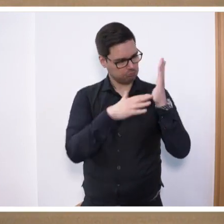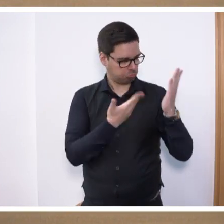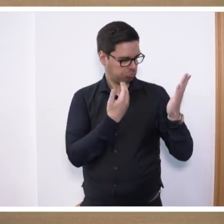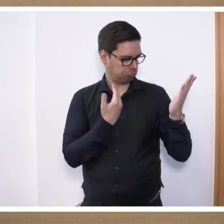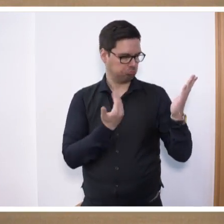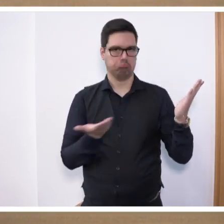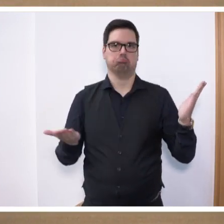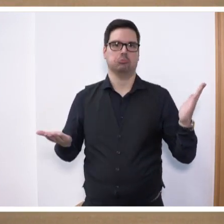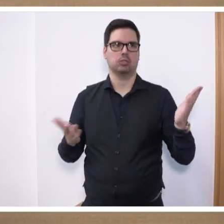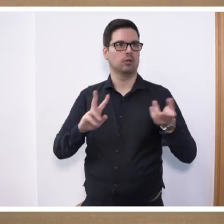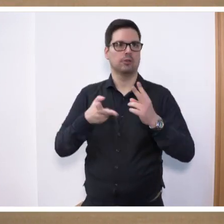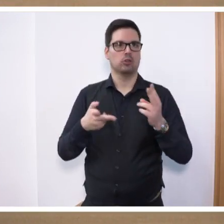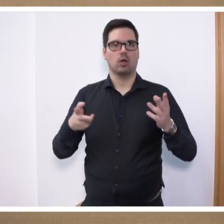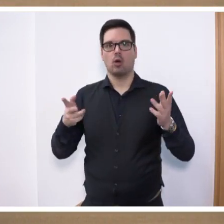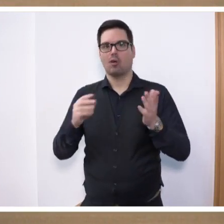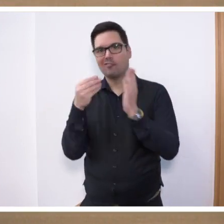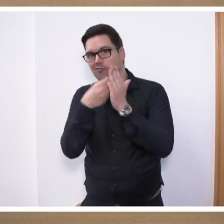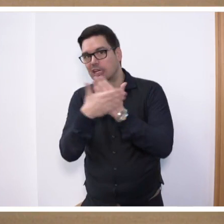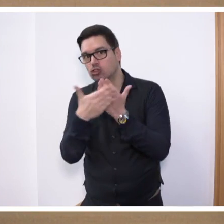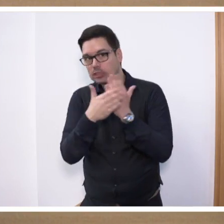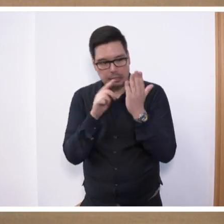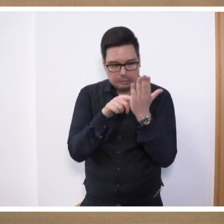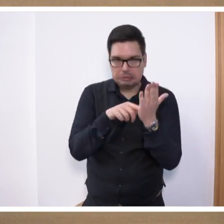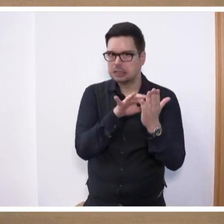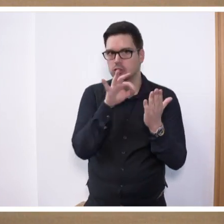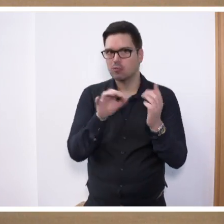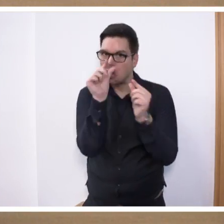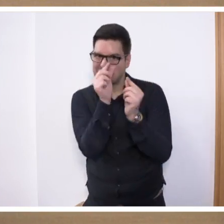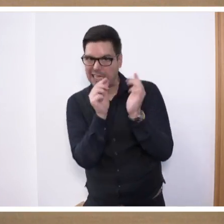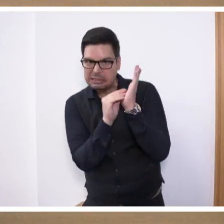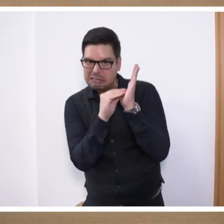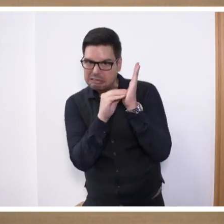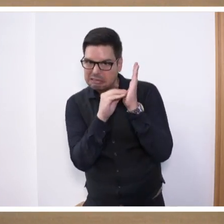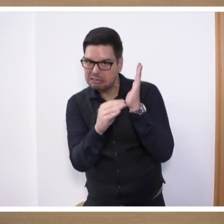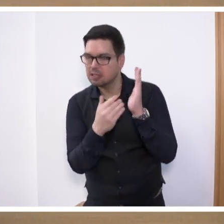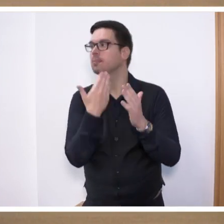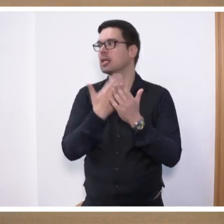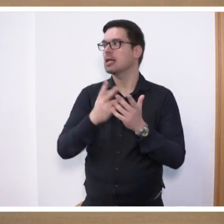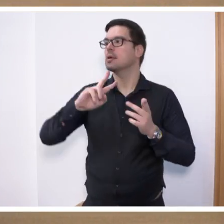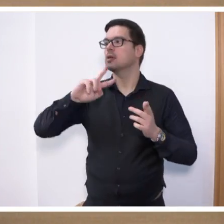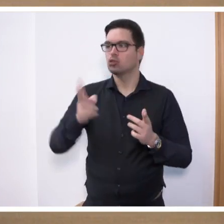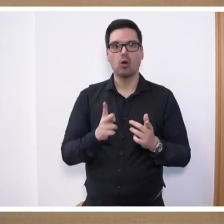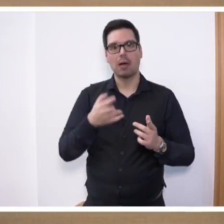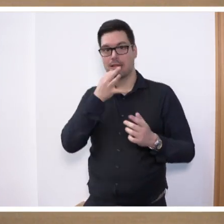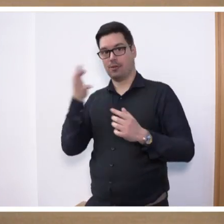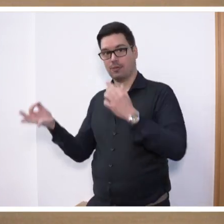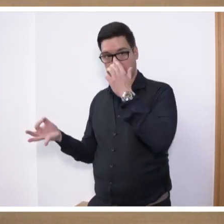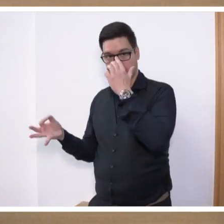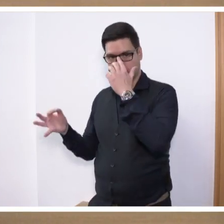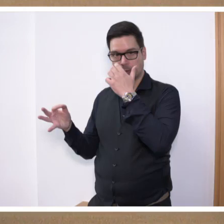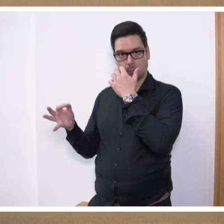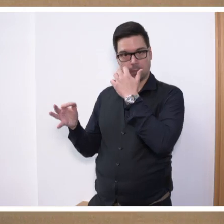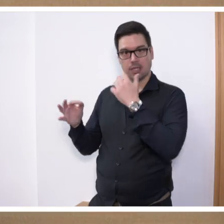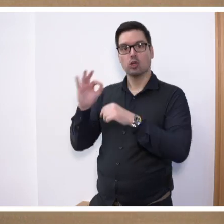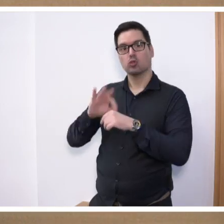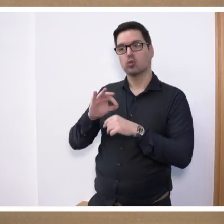ist das aber auch in einer Haushaltsstelle versteckt, wo ich sie nicht direkt gefunden habe. Deshalb stelle ich die Frage noch einmal an den Gesundheitsminister, Herr Dr.